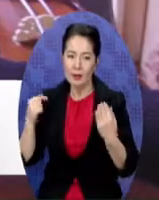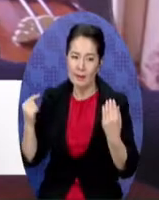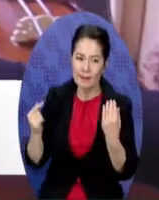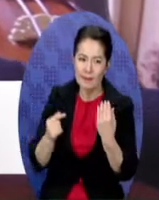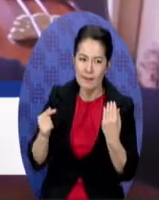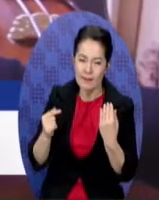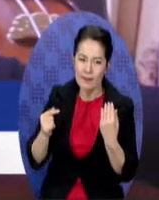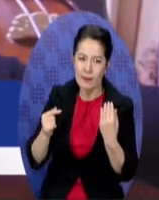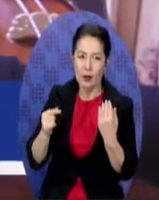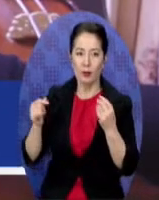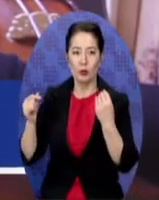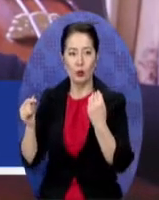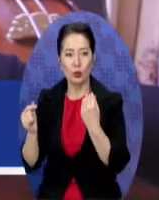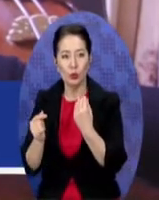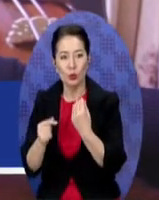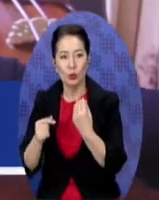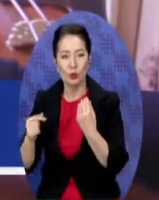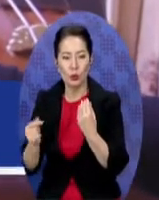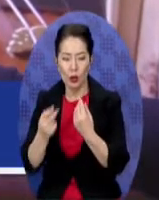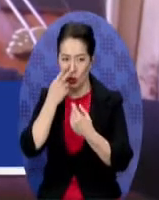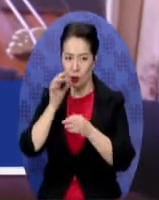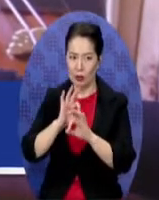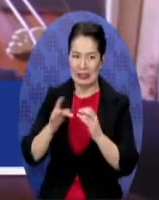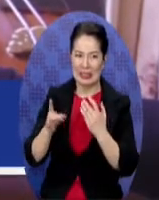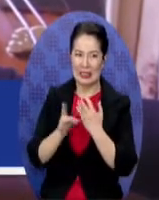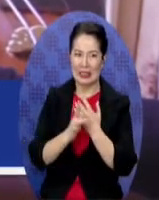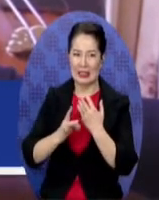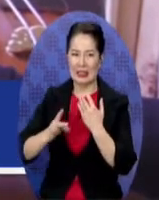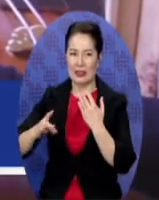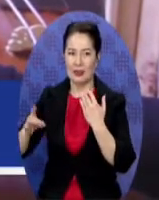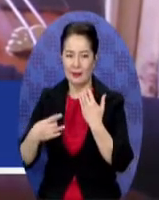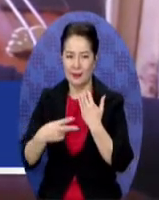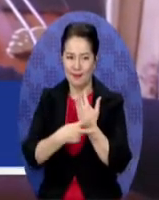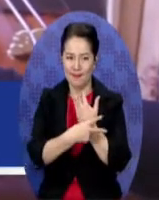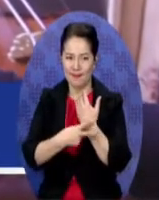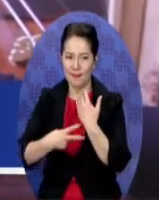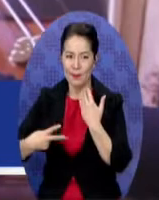ингээд талхтаа зэрэг ямаг чаддгүй хүн байна. Ингээд өнөөдөр